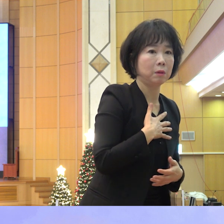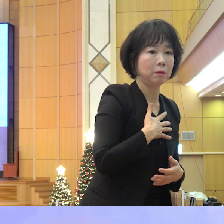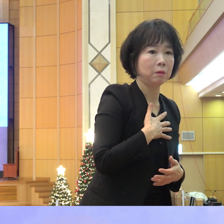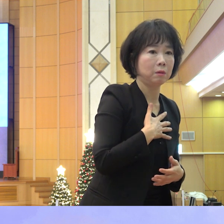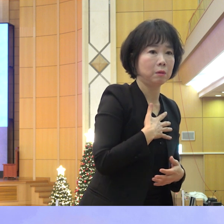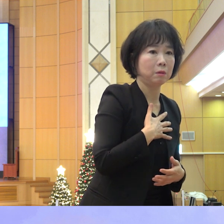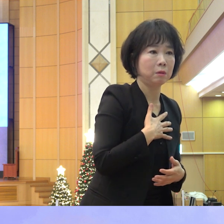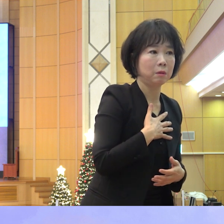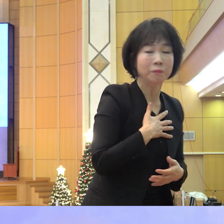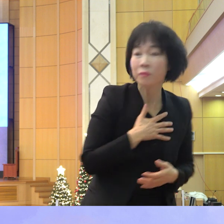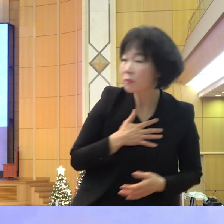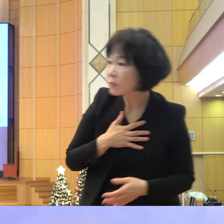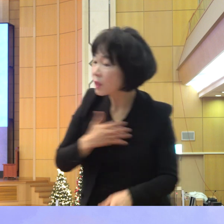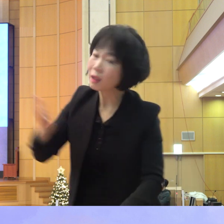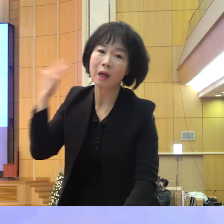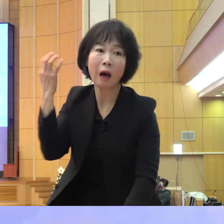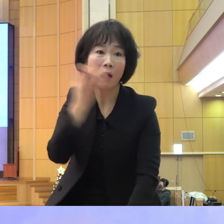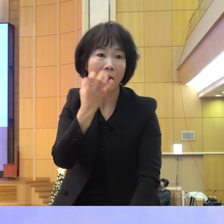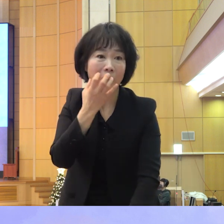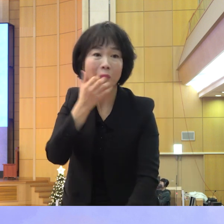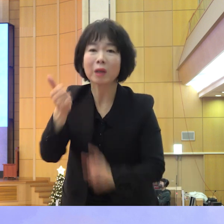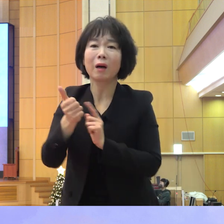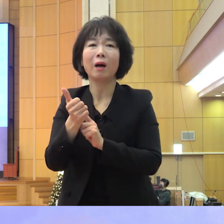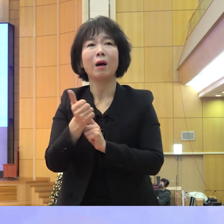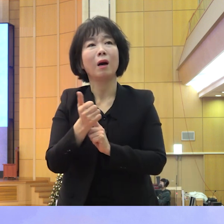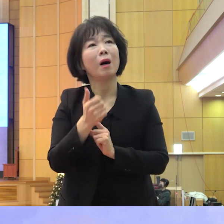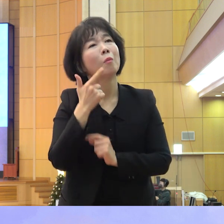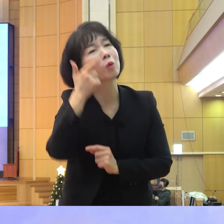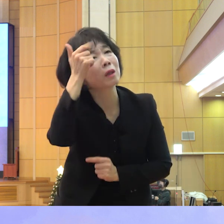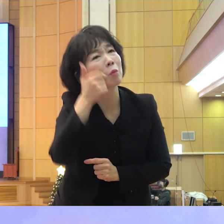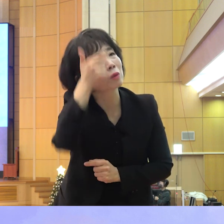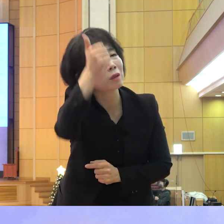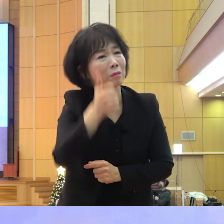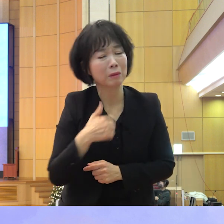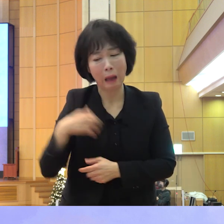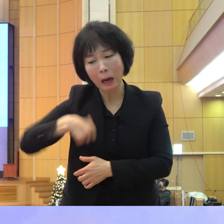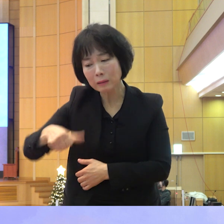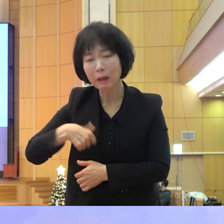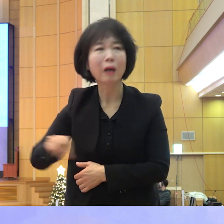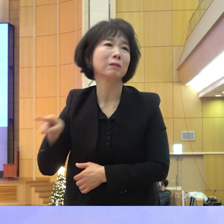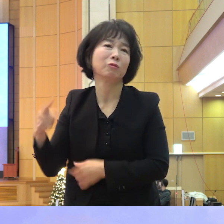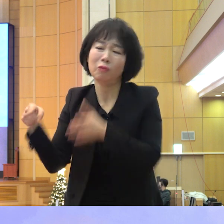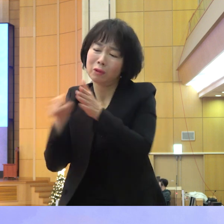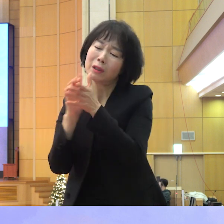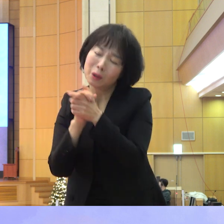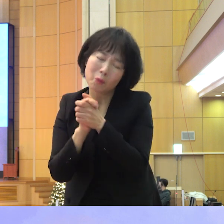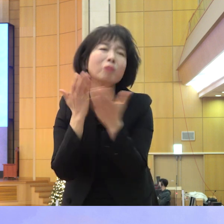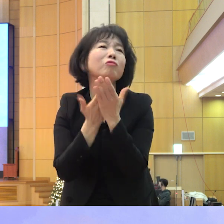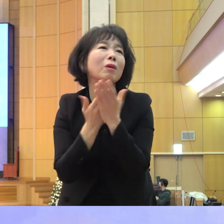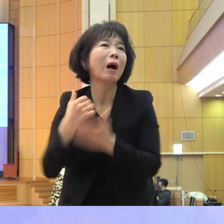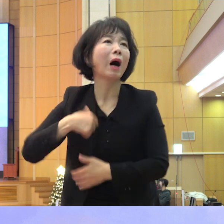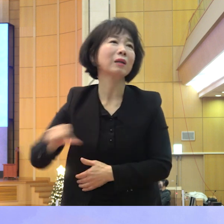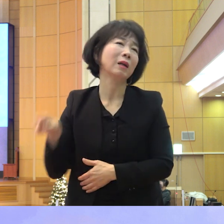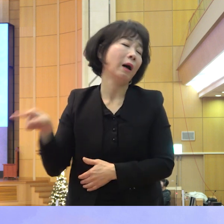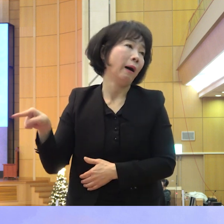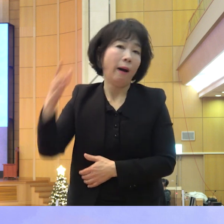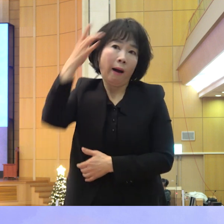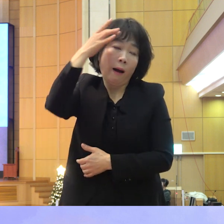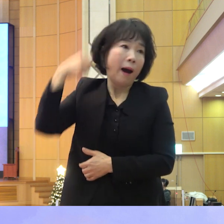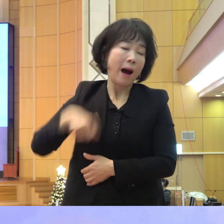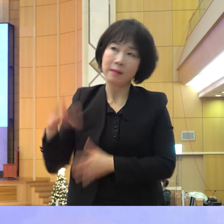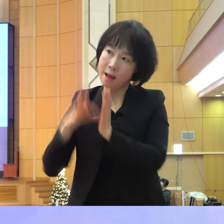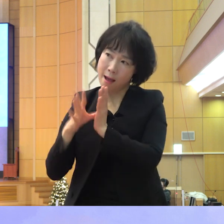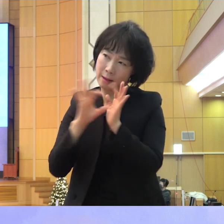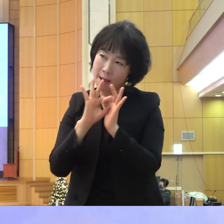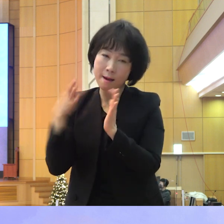우리 아들을 위해서 기도해 주세요. 그 아들이 어때서요? 그랬더니 내가 잘못 낳나